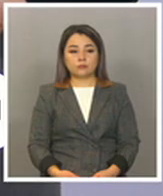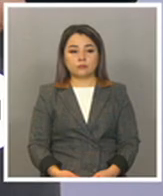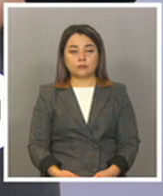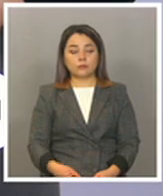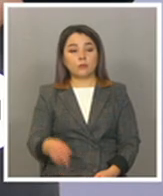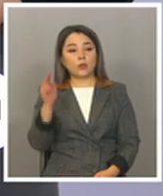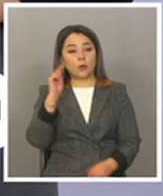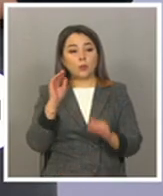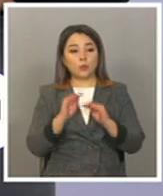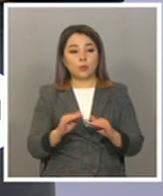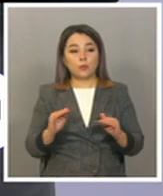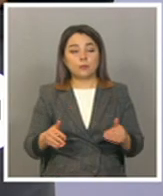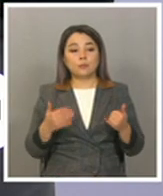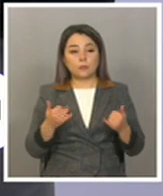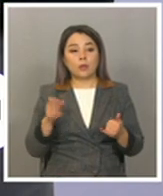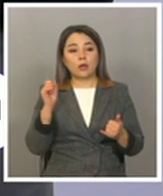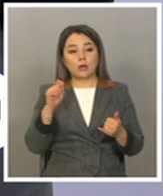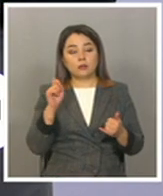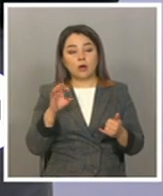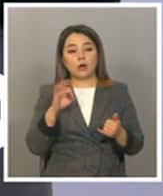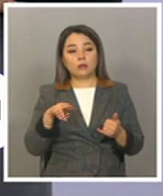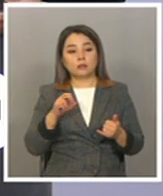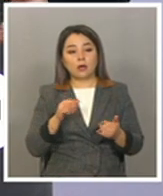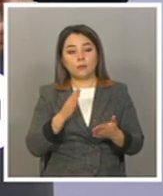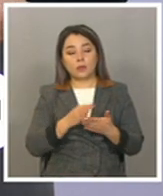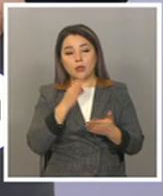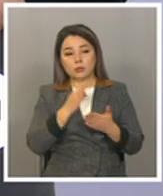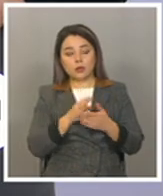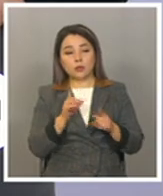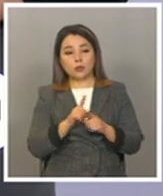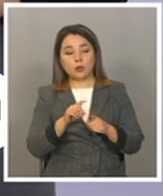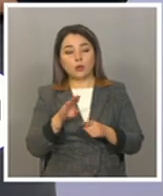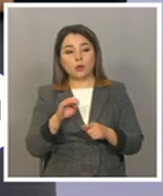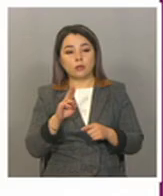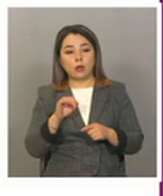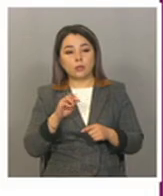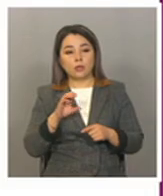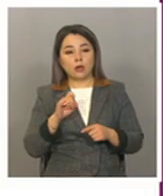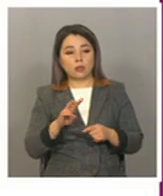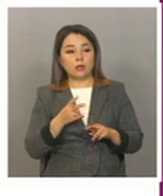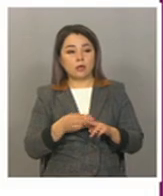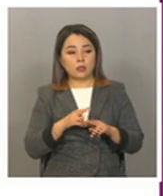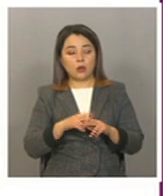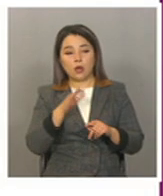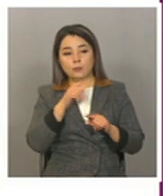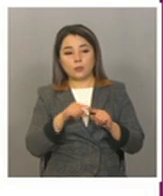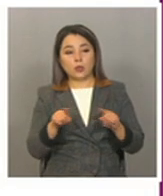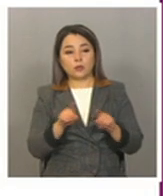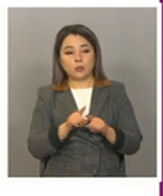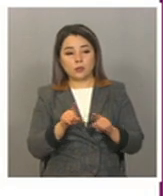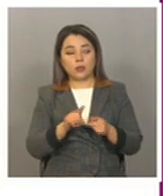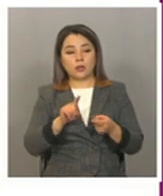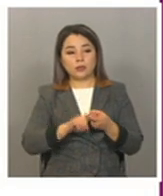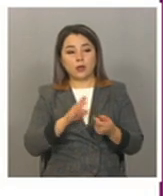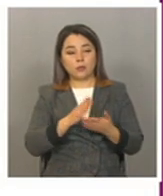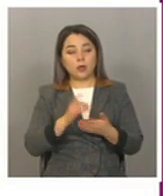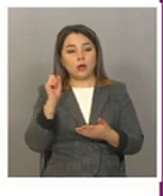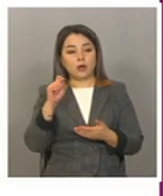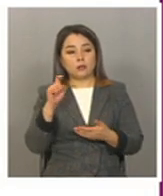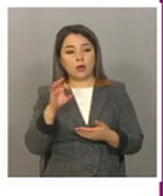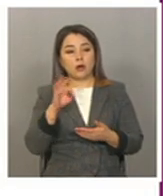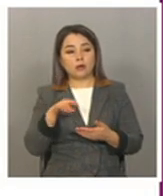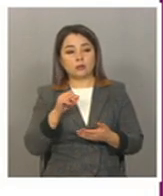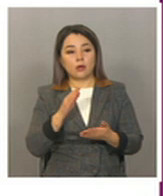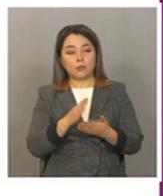Оқушылар, енді Алтын Орда Тоқтамыс ханның кезеңіндегі уақытқа келейік. Тоқтамыс хан немесе Алтын Орданың уақытша